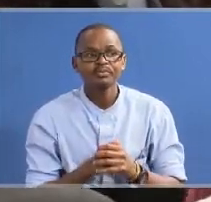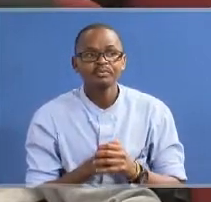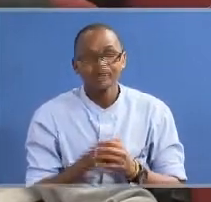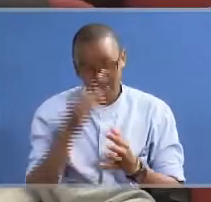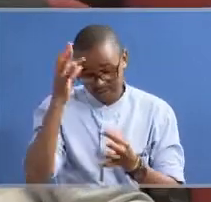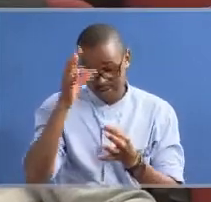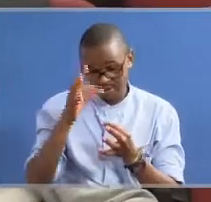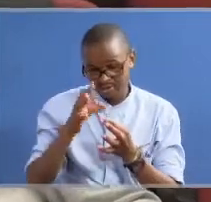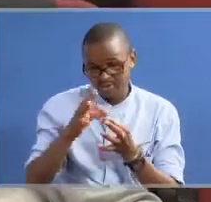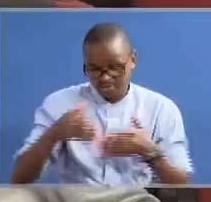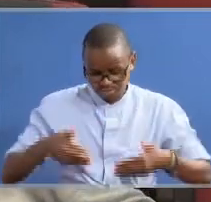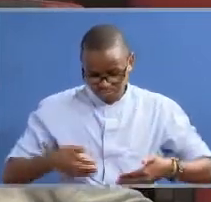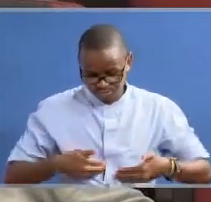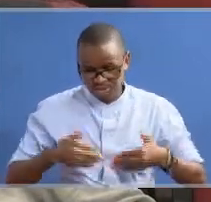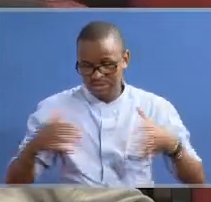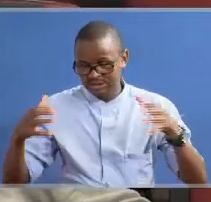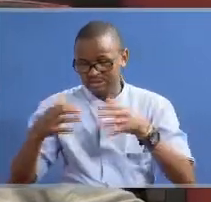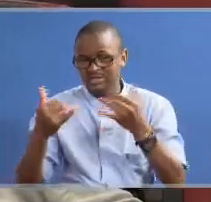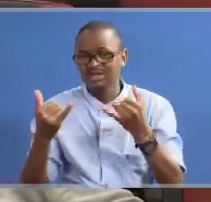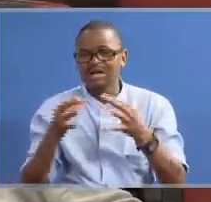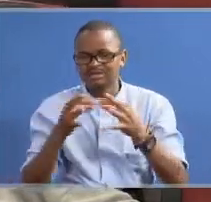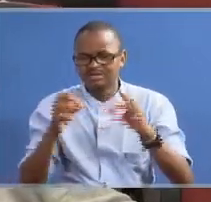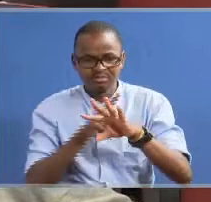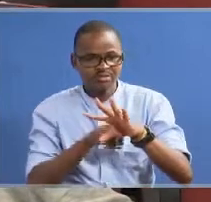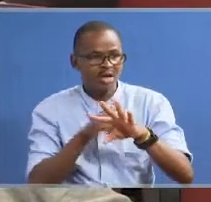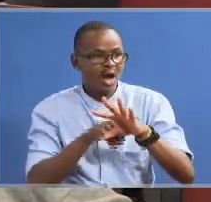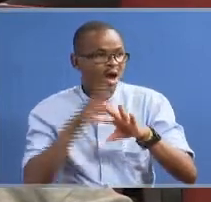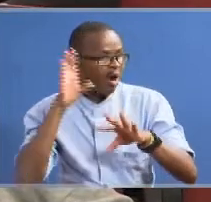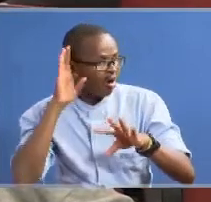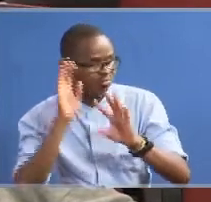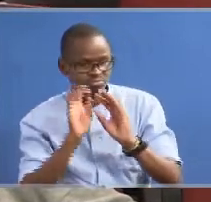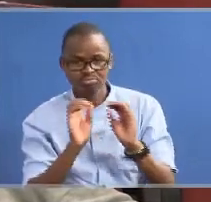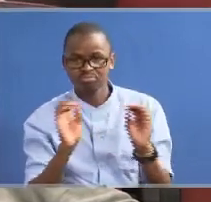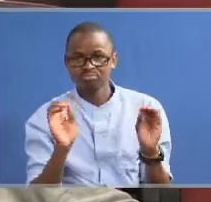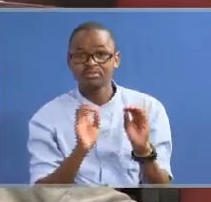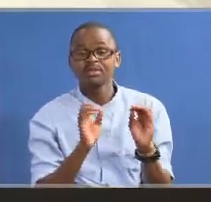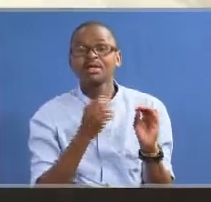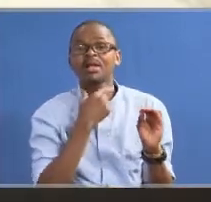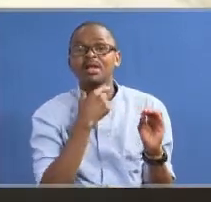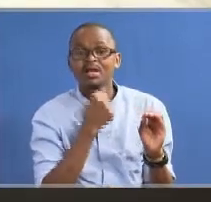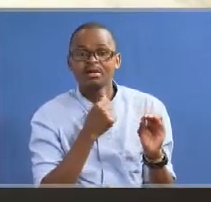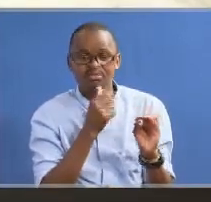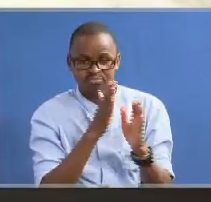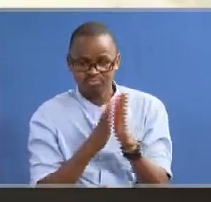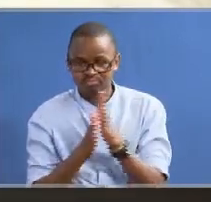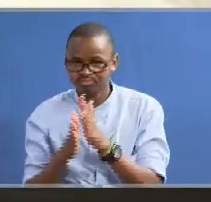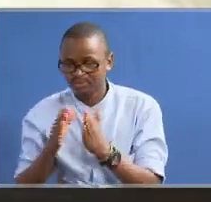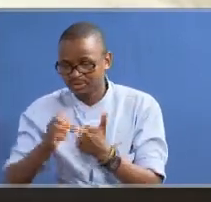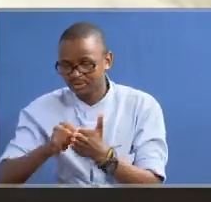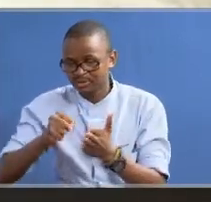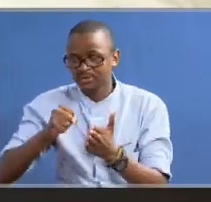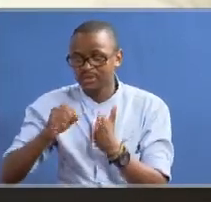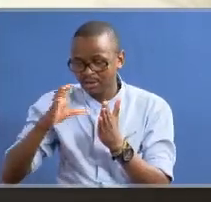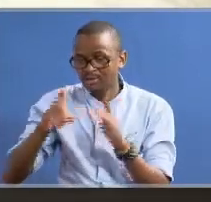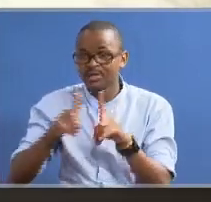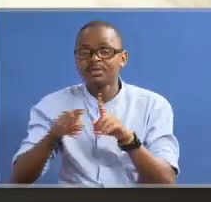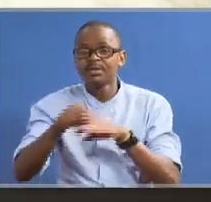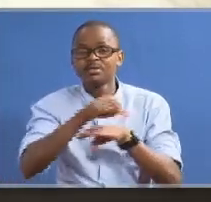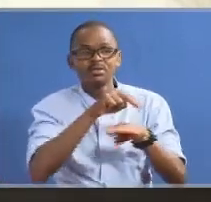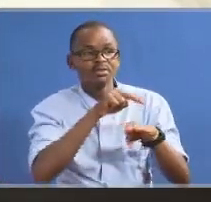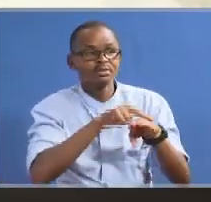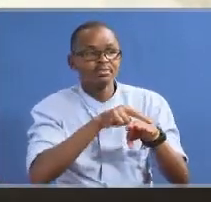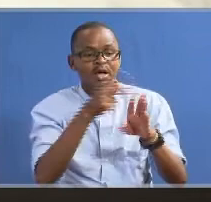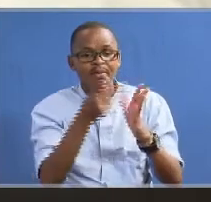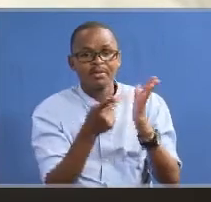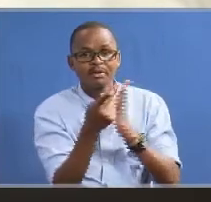Maoni ya vijana katika jamii kwa muda mrefu hayajakuwa yakisikika katika swala kama vile kupangwa kwa bajeti ya kaunti na ya kitaifa,